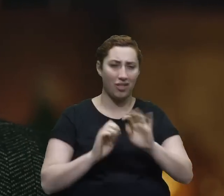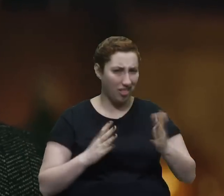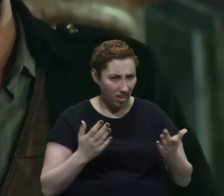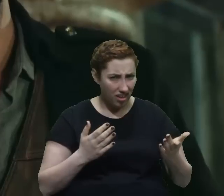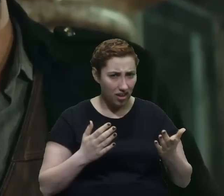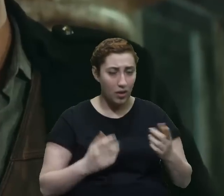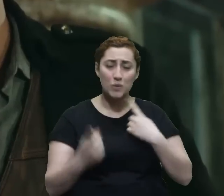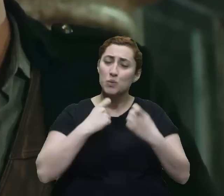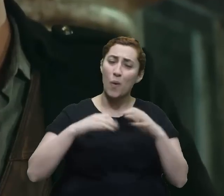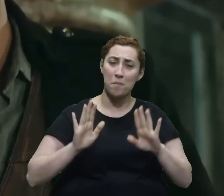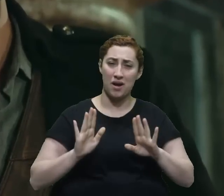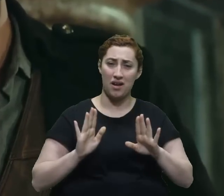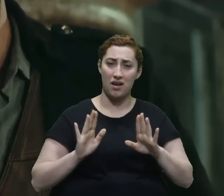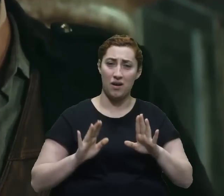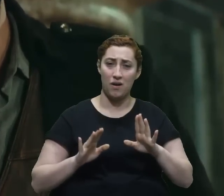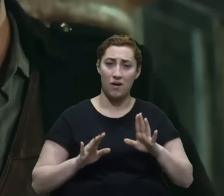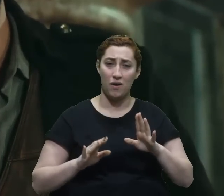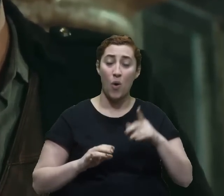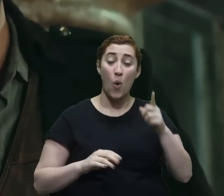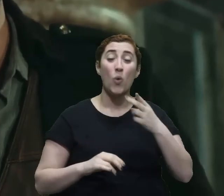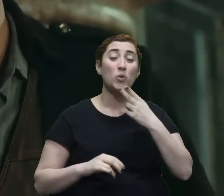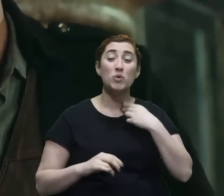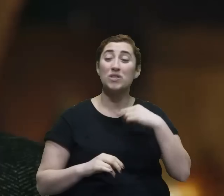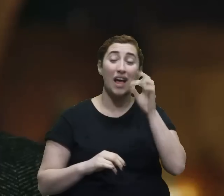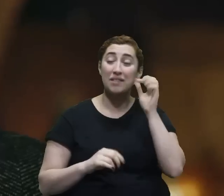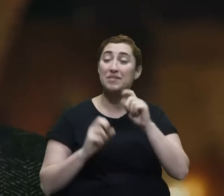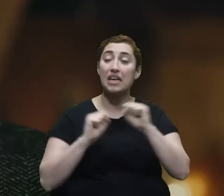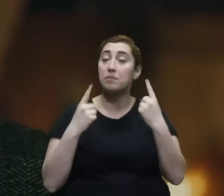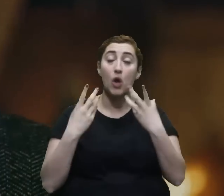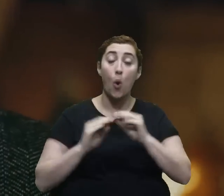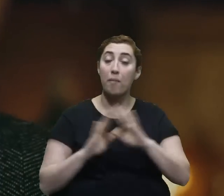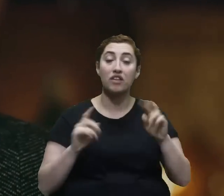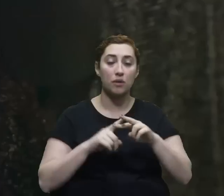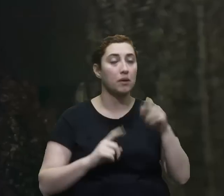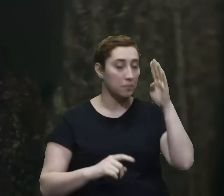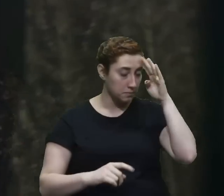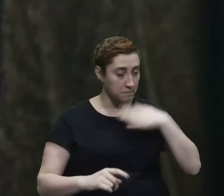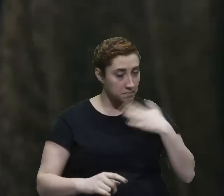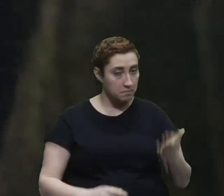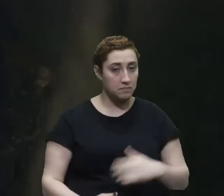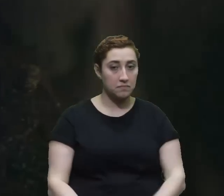Nasıl yani? Soru sorma. Umbil'in başına bir şey gelmeyecek Ahmet. Baş üstüne amirim.